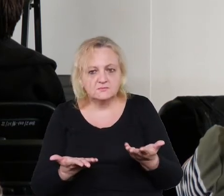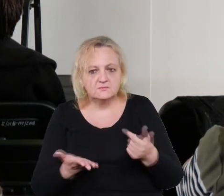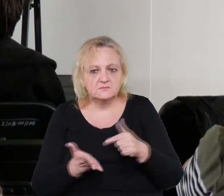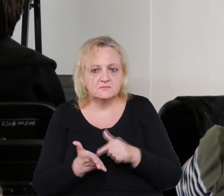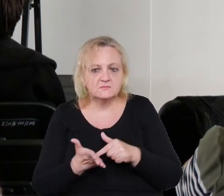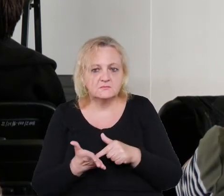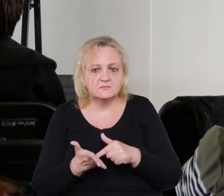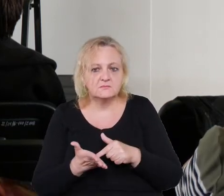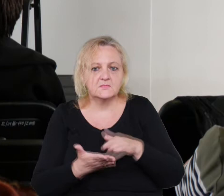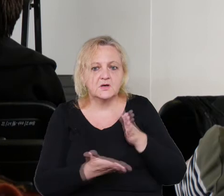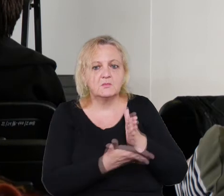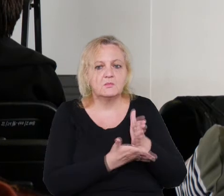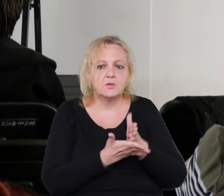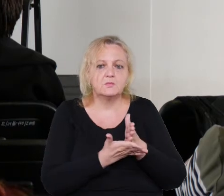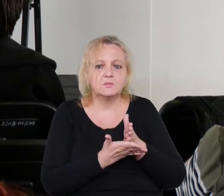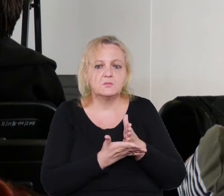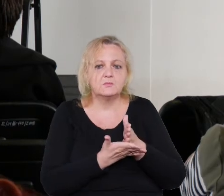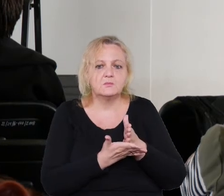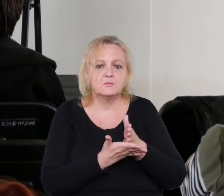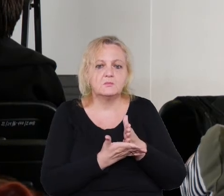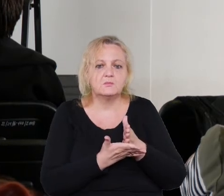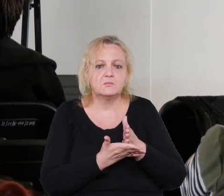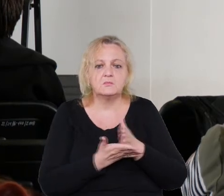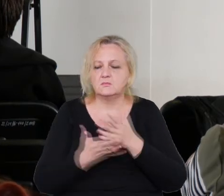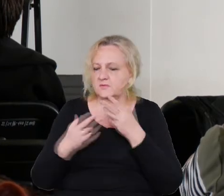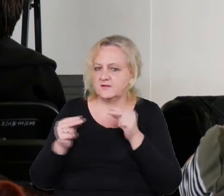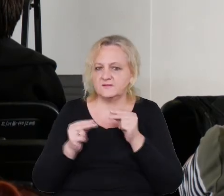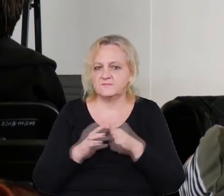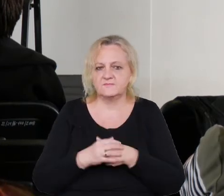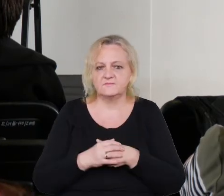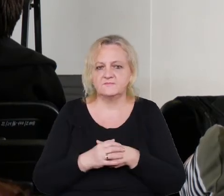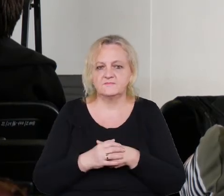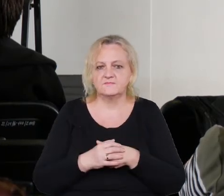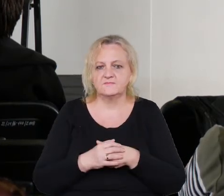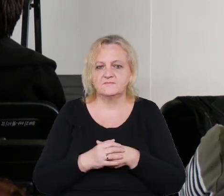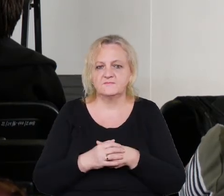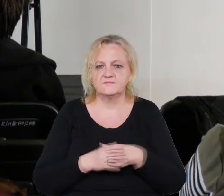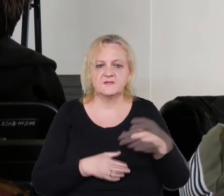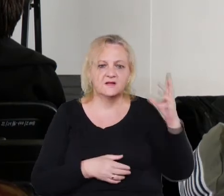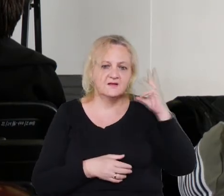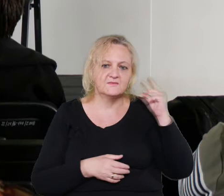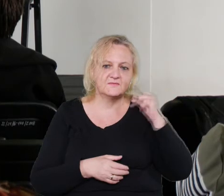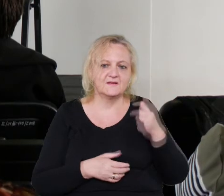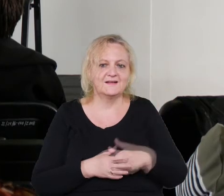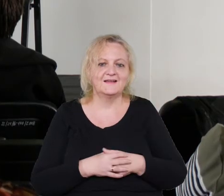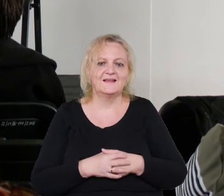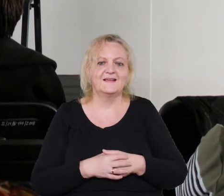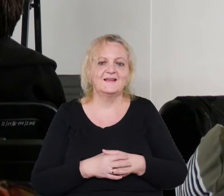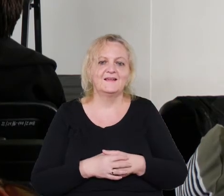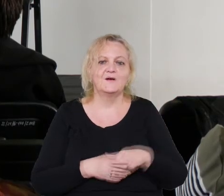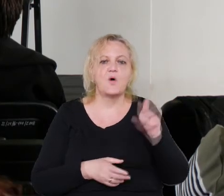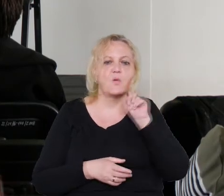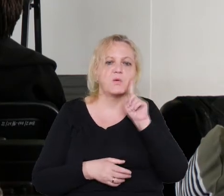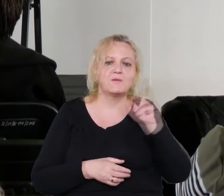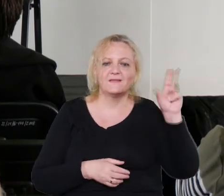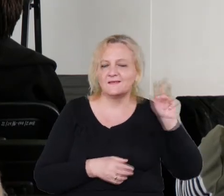takie Taka pomoc w nie nie dobrze wiesz co zaczęliśmy ducha mówić Przepraszam nie chłopaki nie